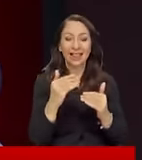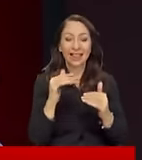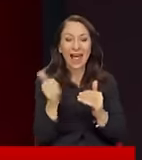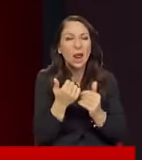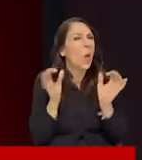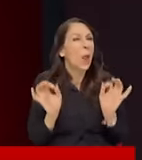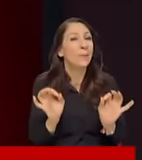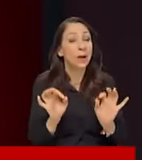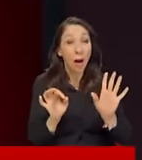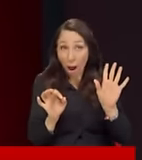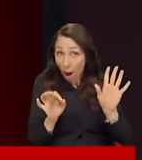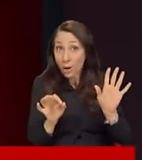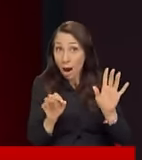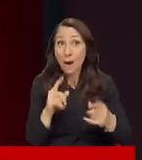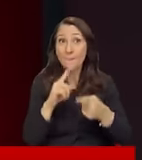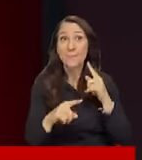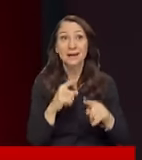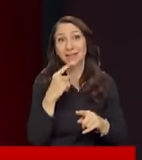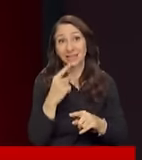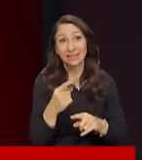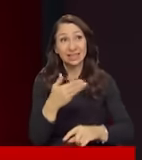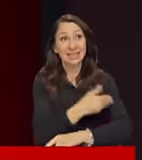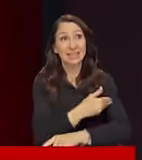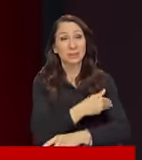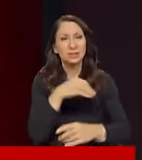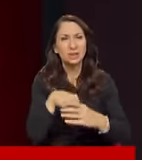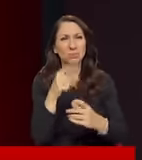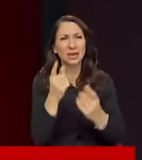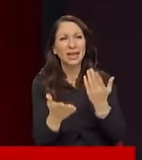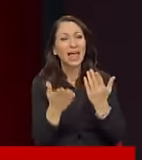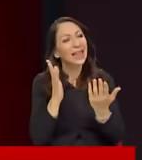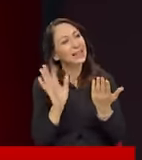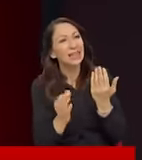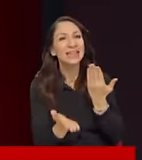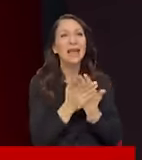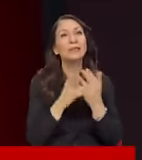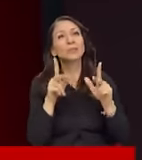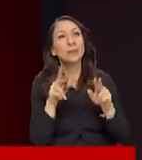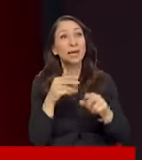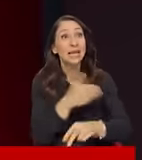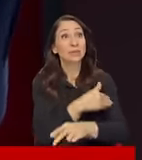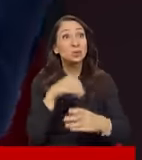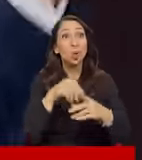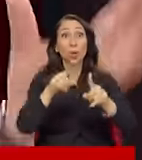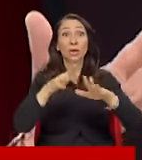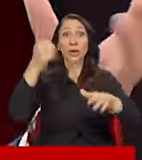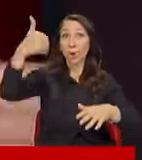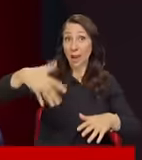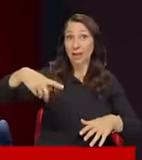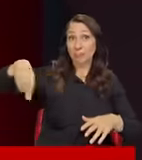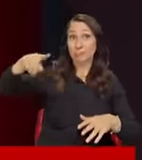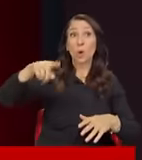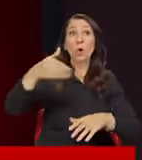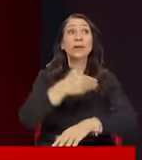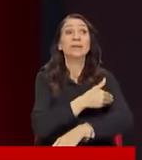kutsaldır. Ama parti dediğiniz hizmet için bir araçtır. Hizmet için bir araçtır ve oradaki yönetim